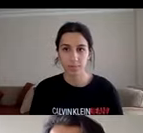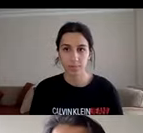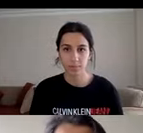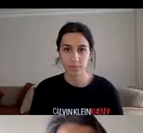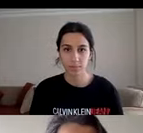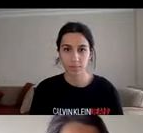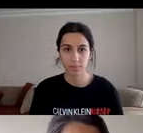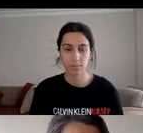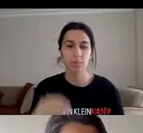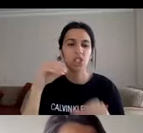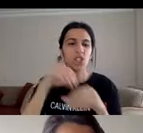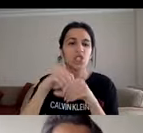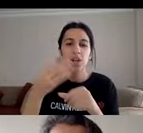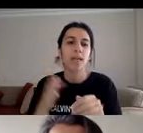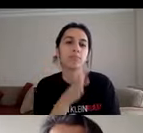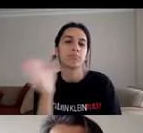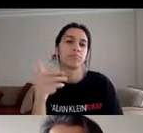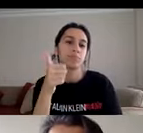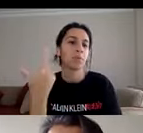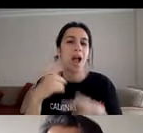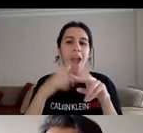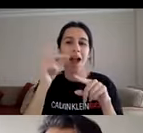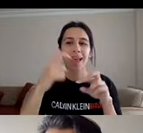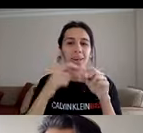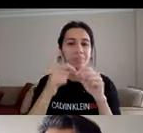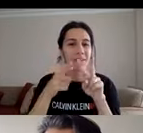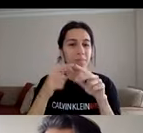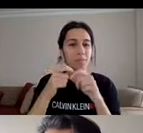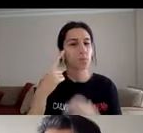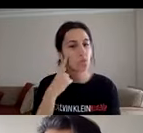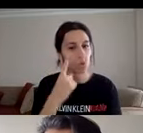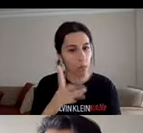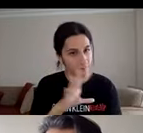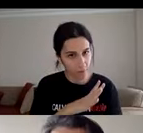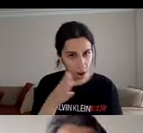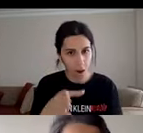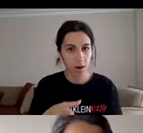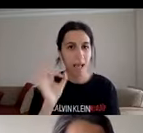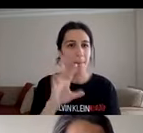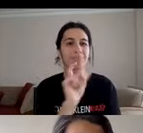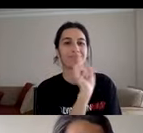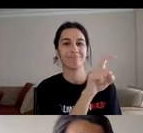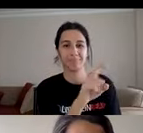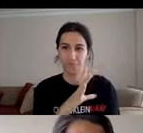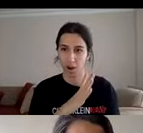elemanlarını atlayıp içeriye geçebiliyorlar. Mesela Airbnb'de de var. Skip to main content. Ana içeriye atla.